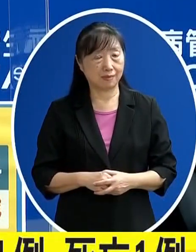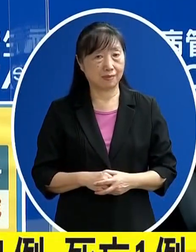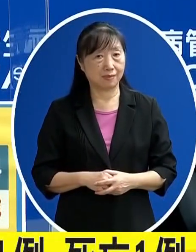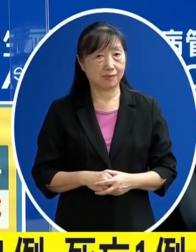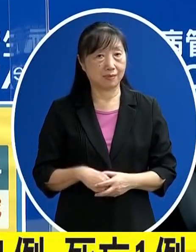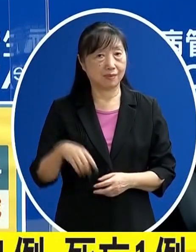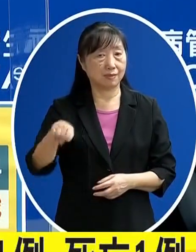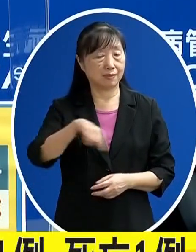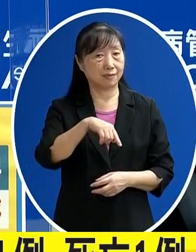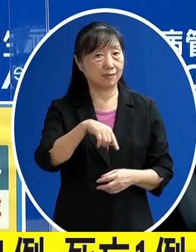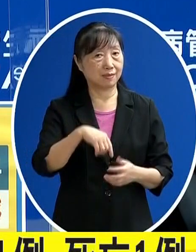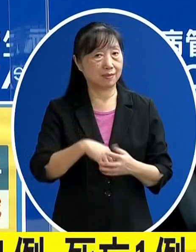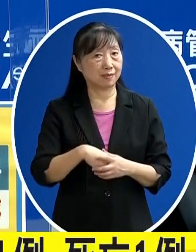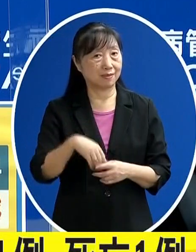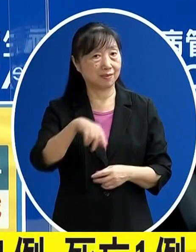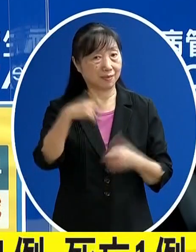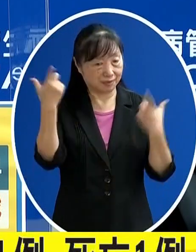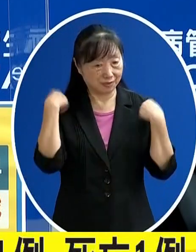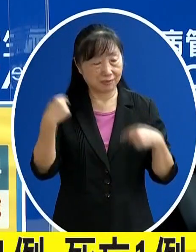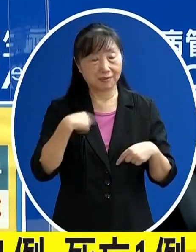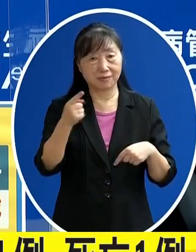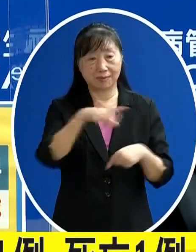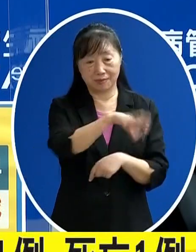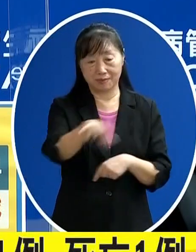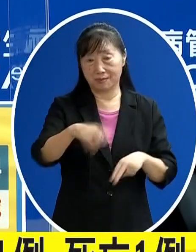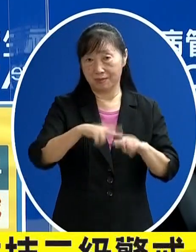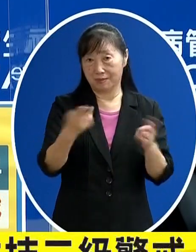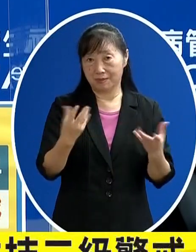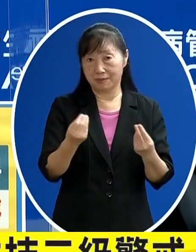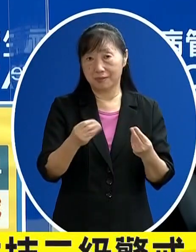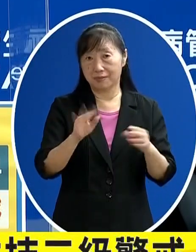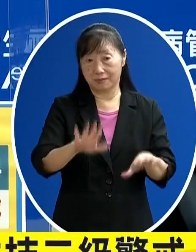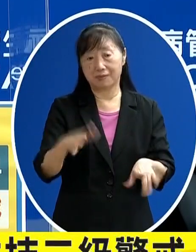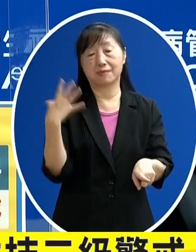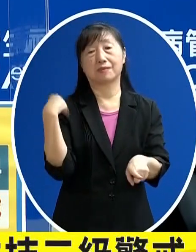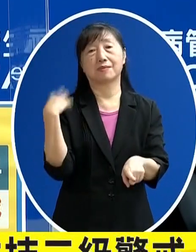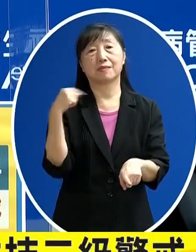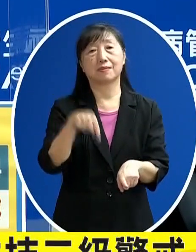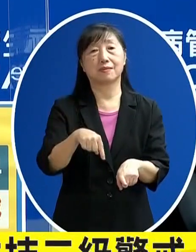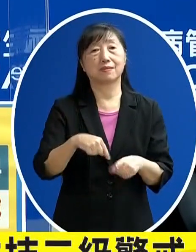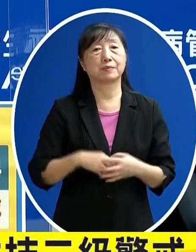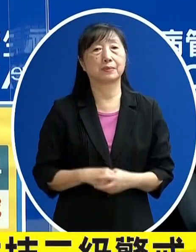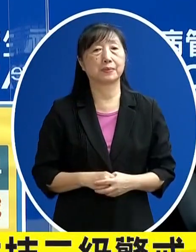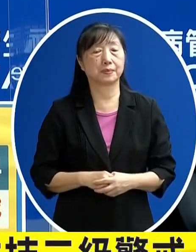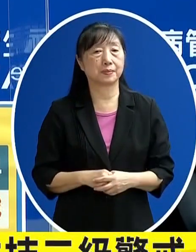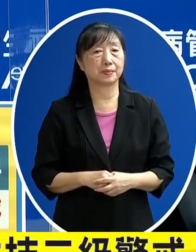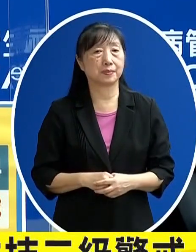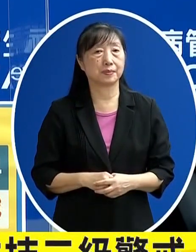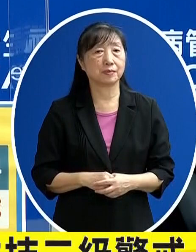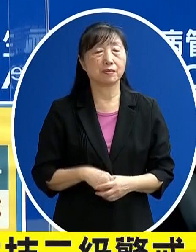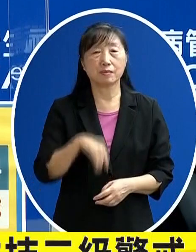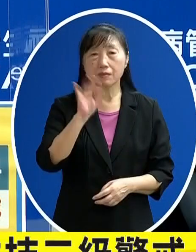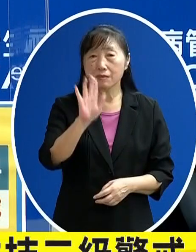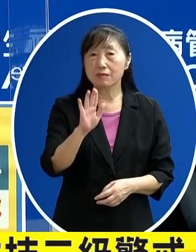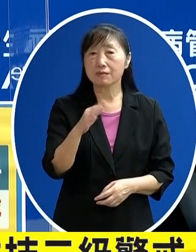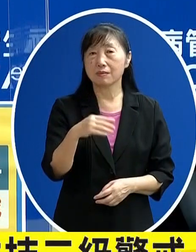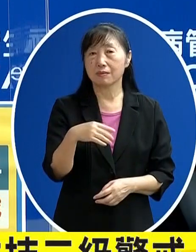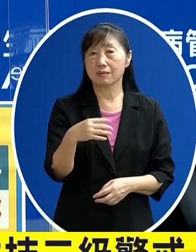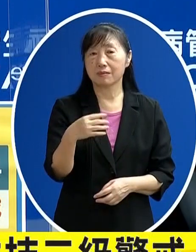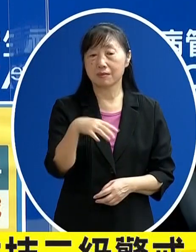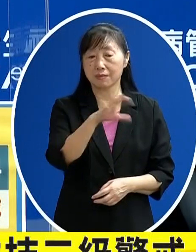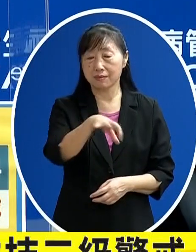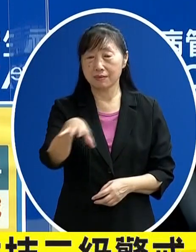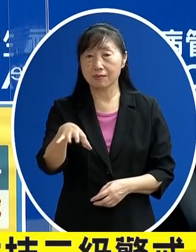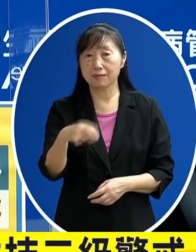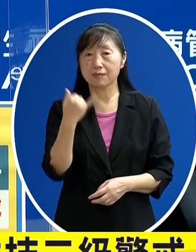对于大家原来不开放的场所哈，就仍然维持不开放。那不过呢，有相关这些场